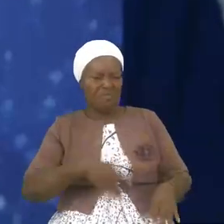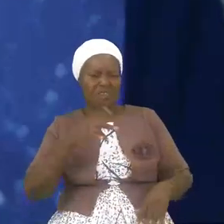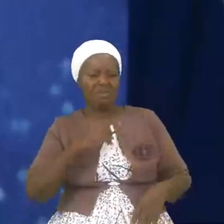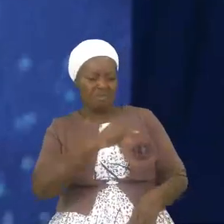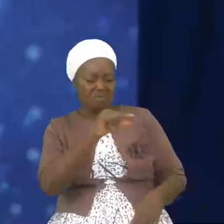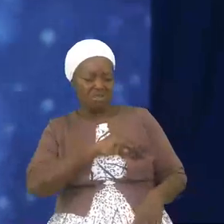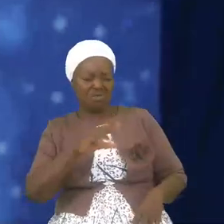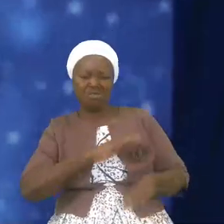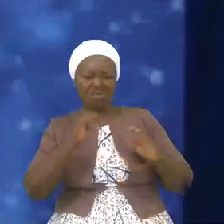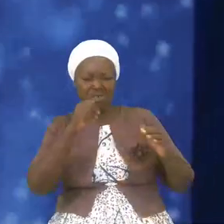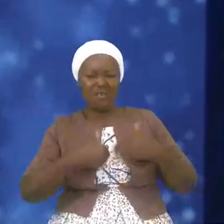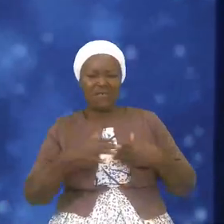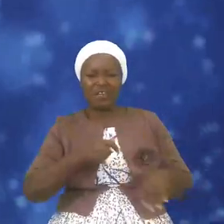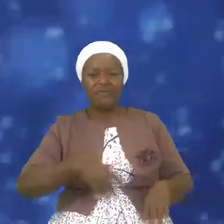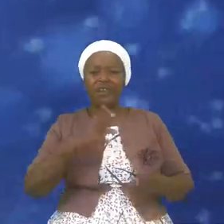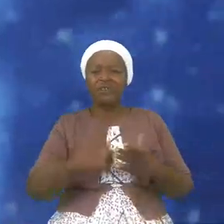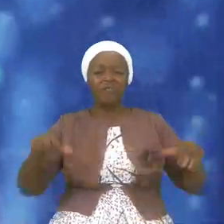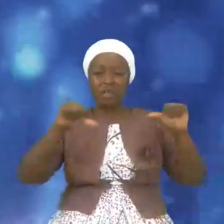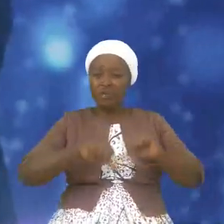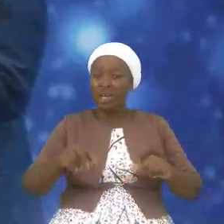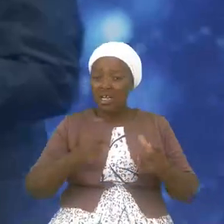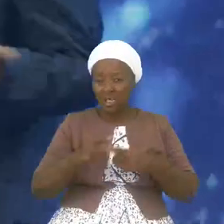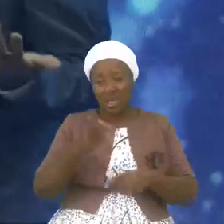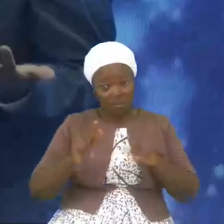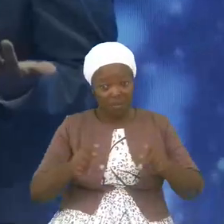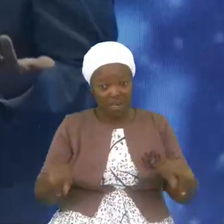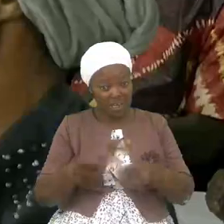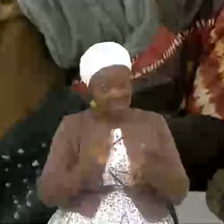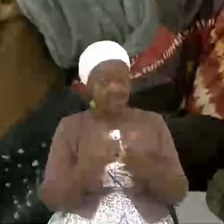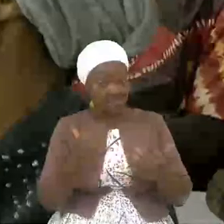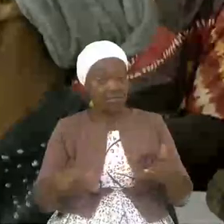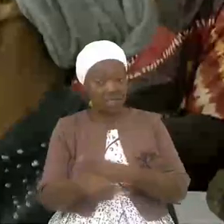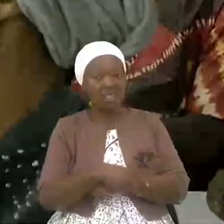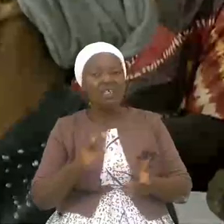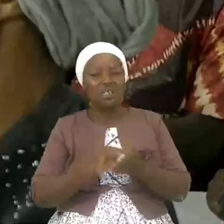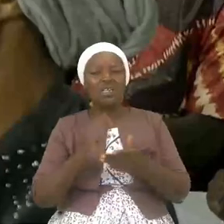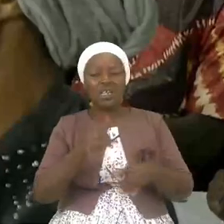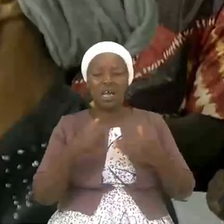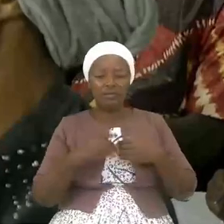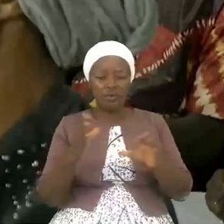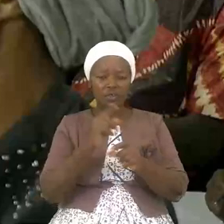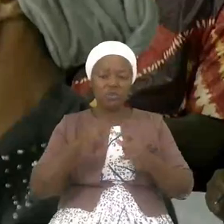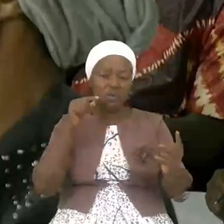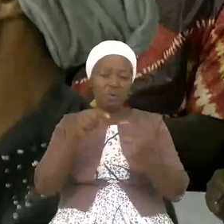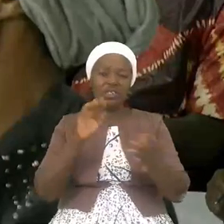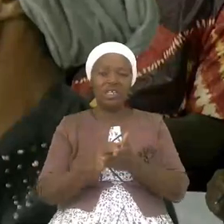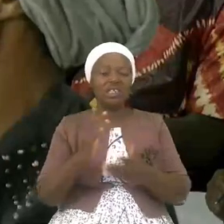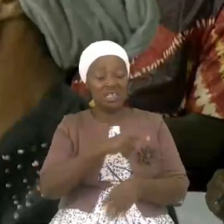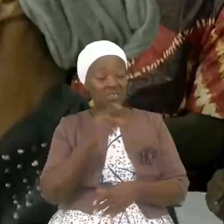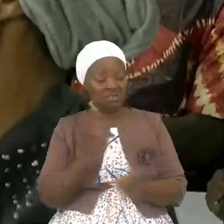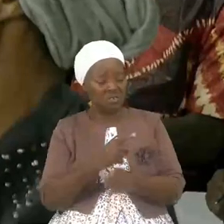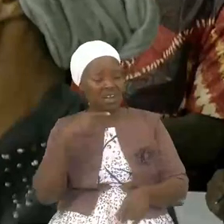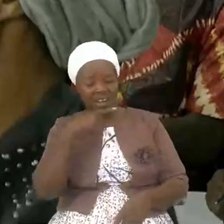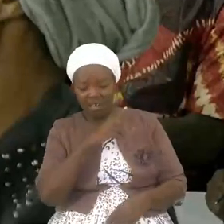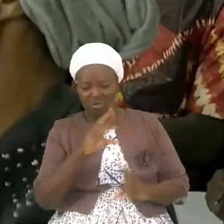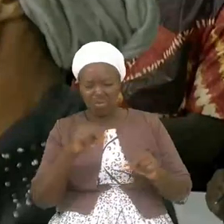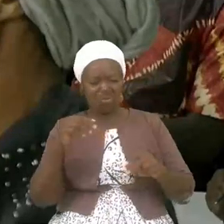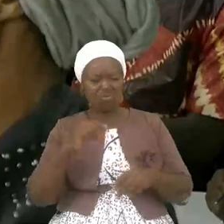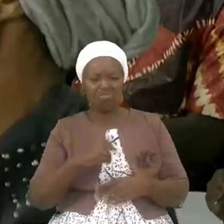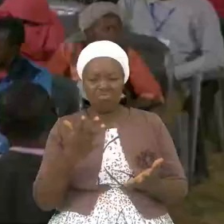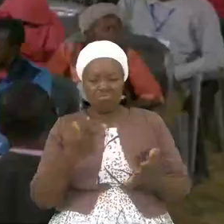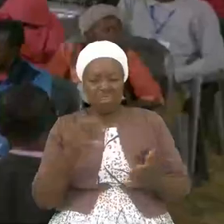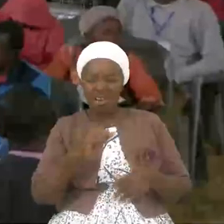de culpabilité, sans avoir aucune condamnation. Il y a des gens comme ça aujourd'hui. Ils sont parvenus à un niveau où, dans leur vie, plus de